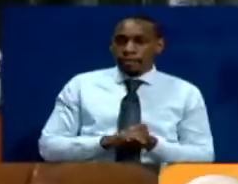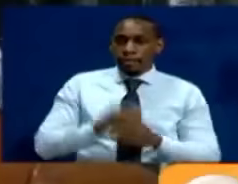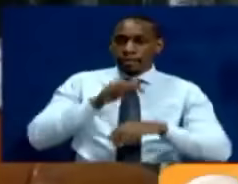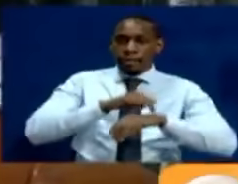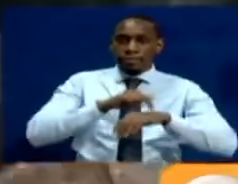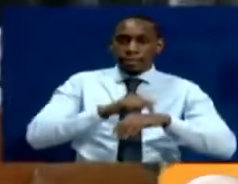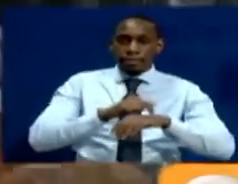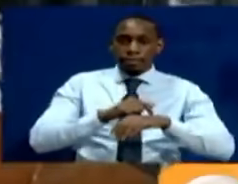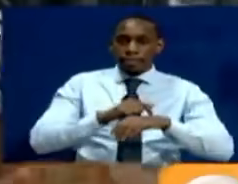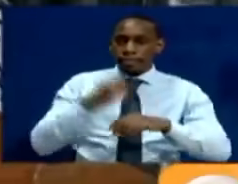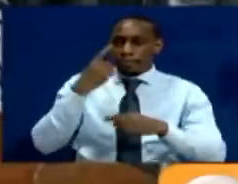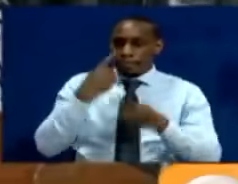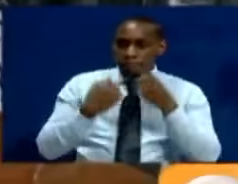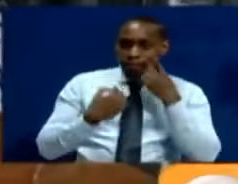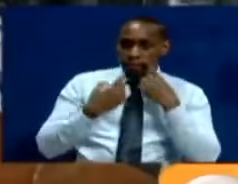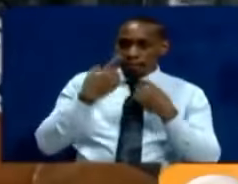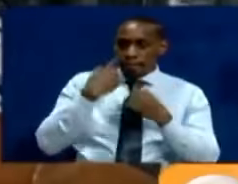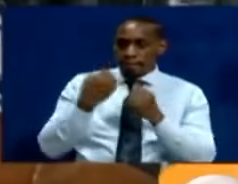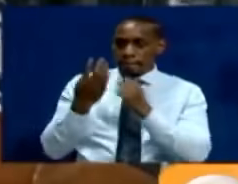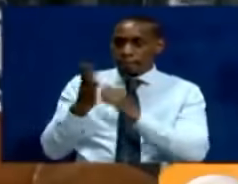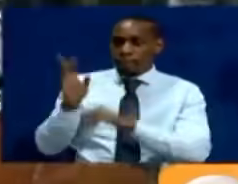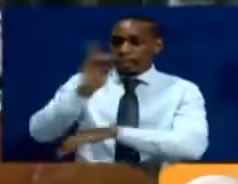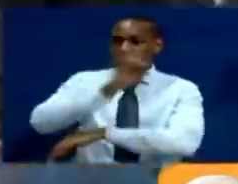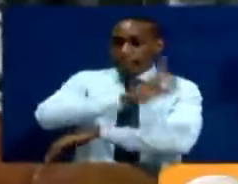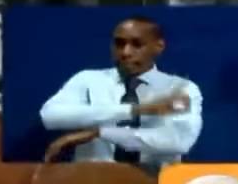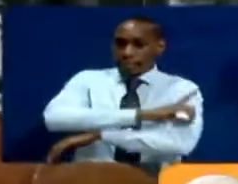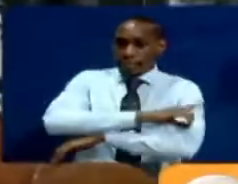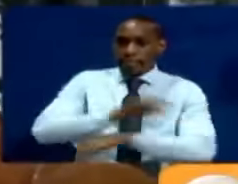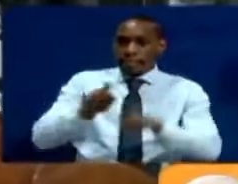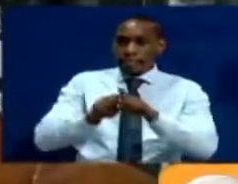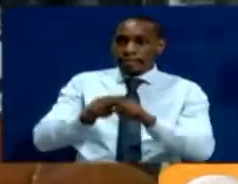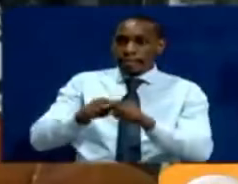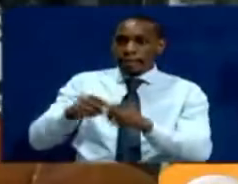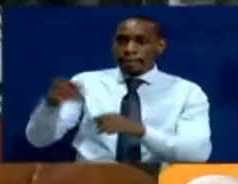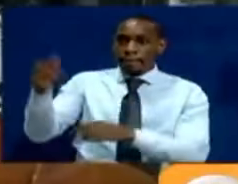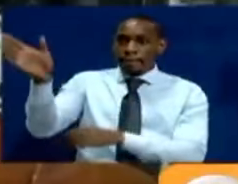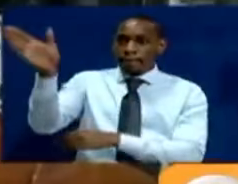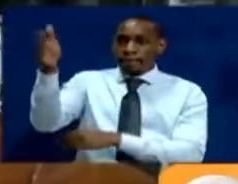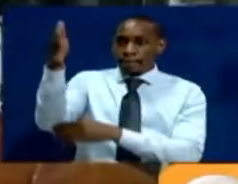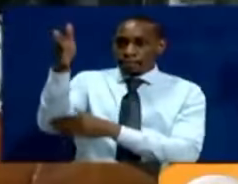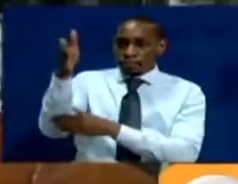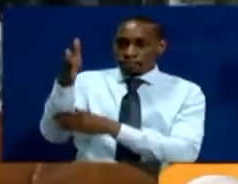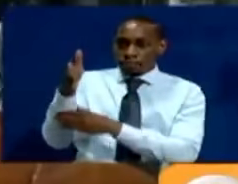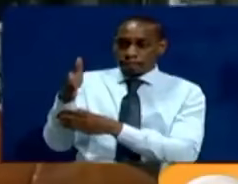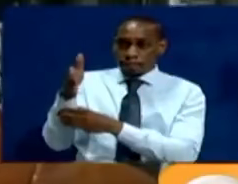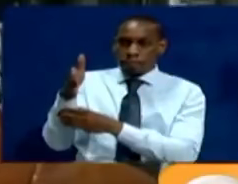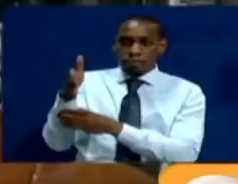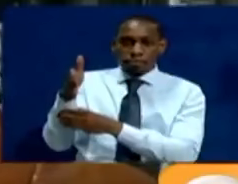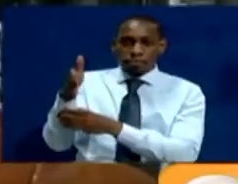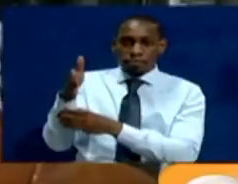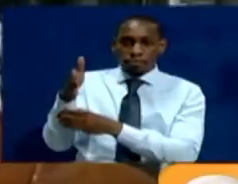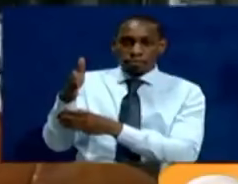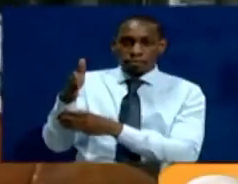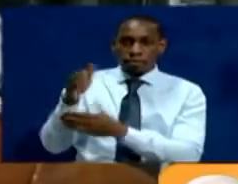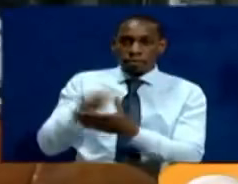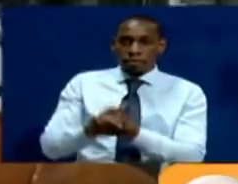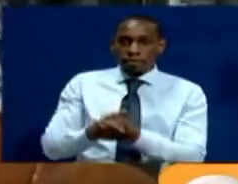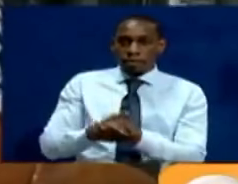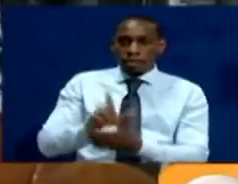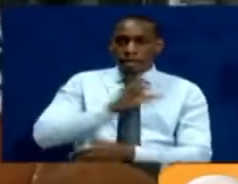cha maombolezo kwa siku 14 na bendera zitapepea nusu mlingoti.